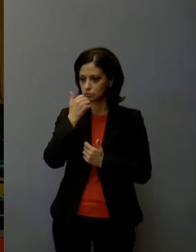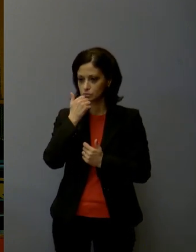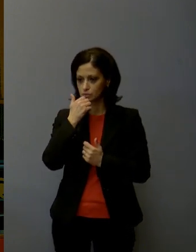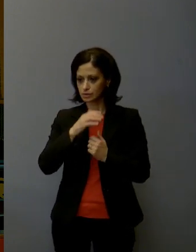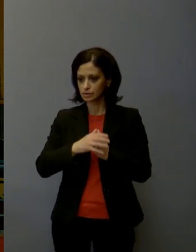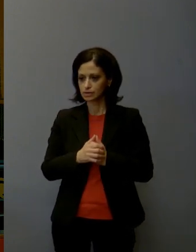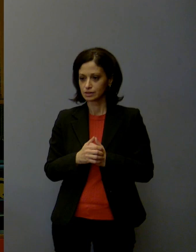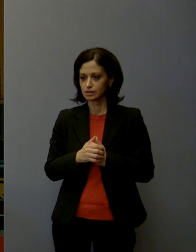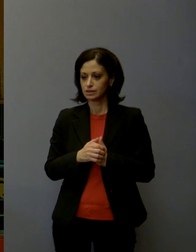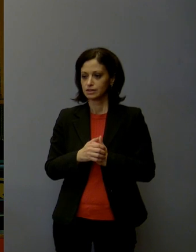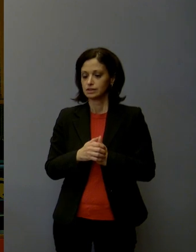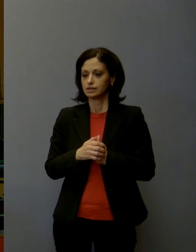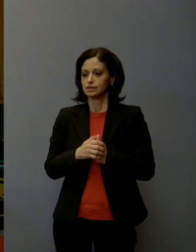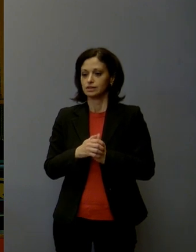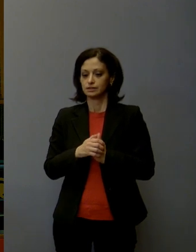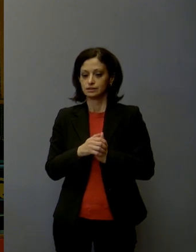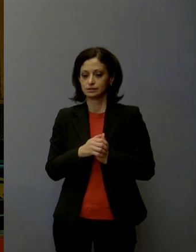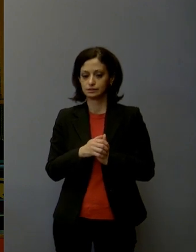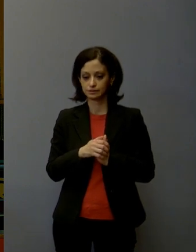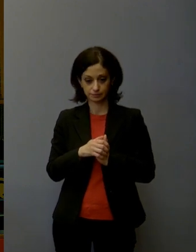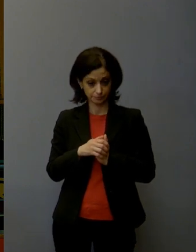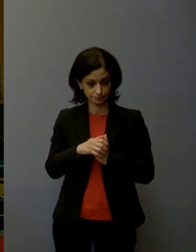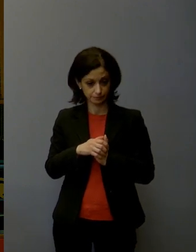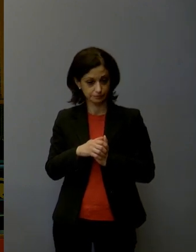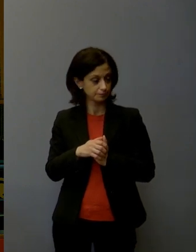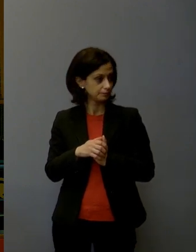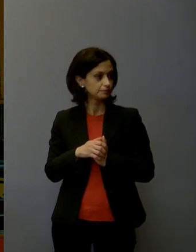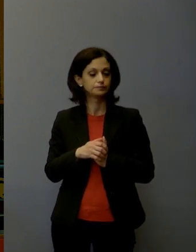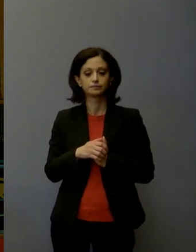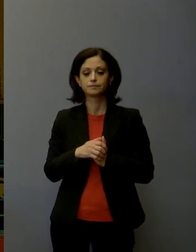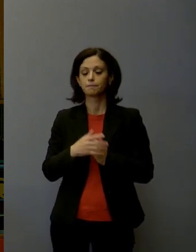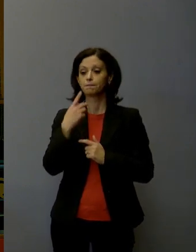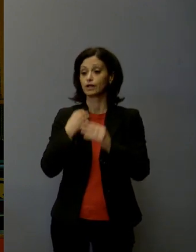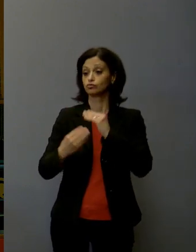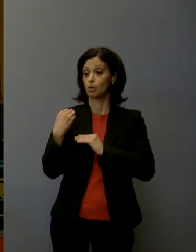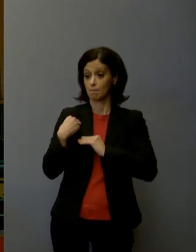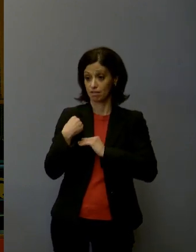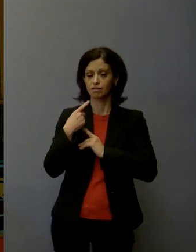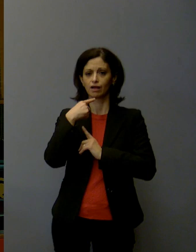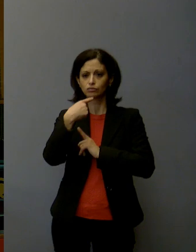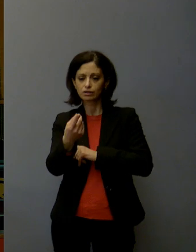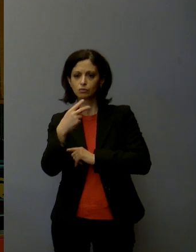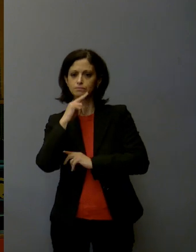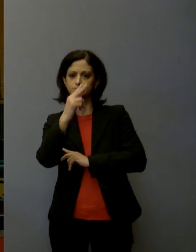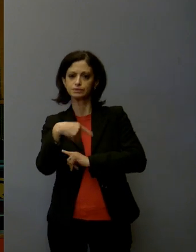consigliera consigliera Allora mi ha posto una domanda le ho risposto che le risponderò in capigruppo